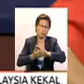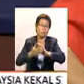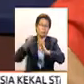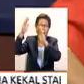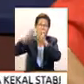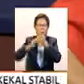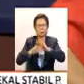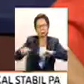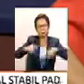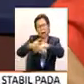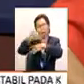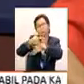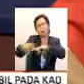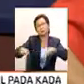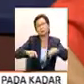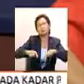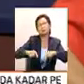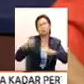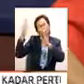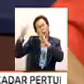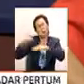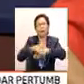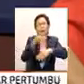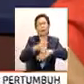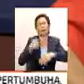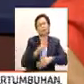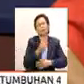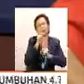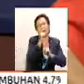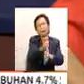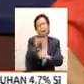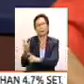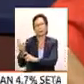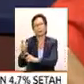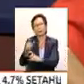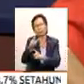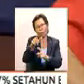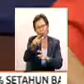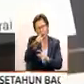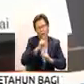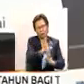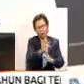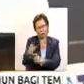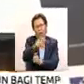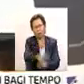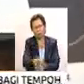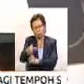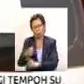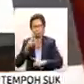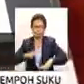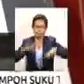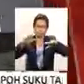satu tindakan awalan yang boleh disampaikan kepada mereka yang terlibat dengan banjir.